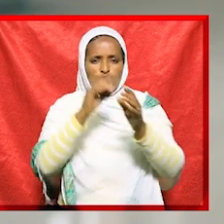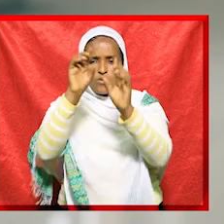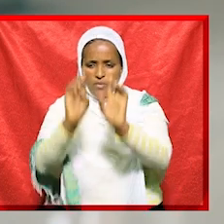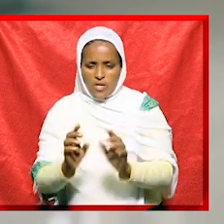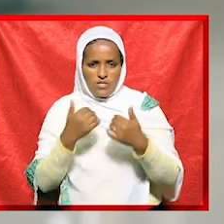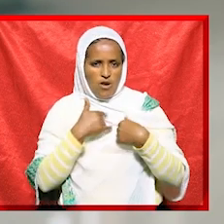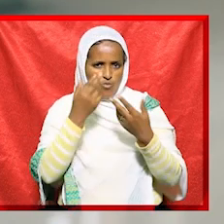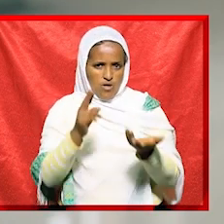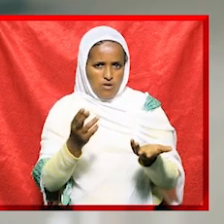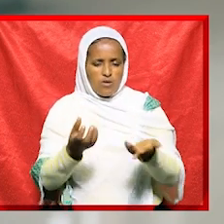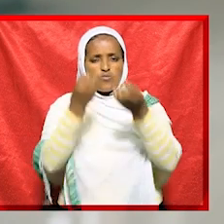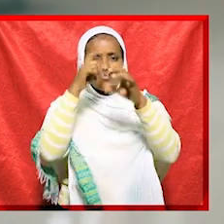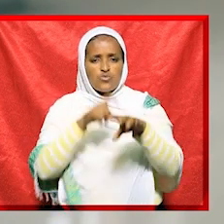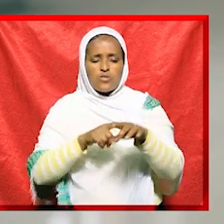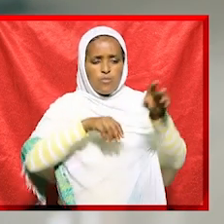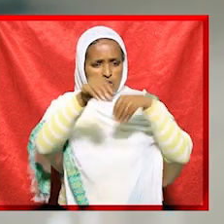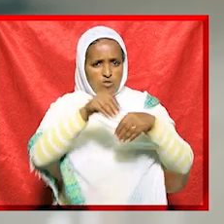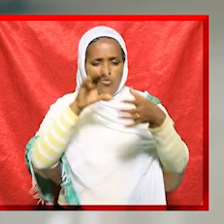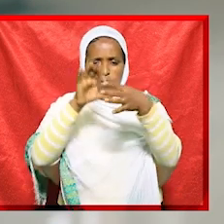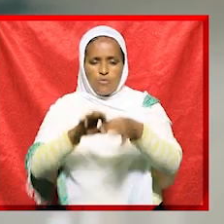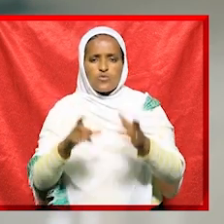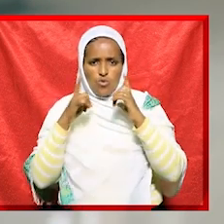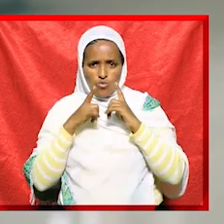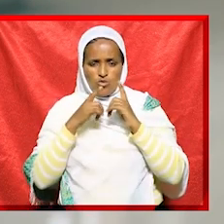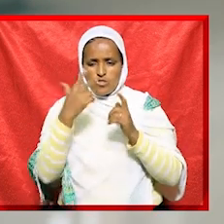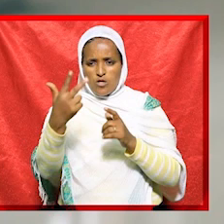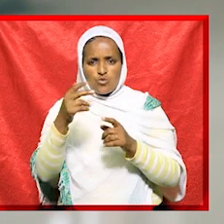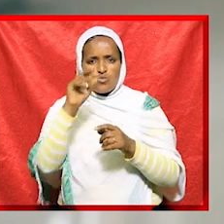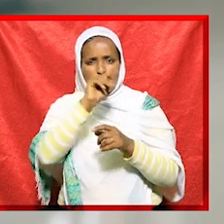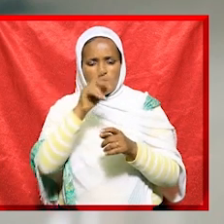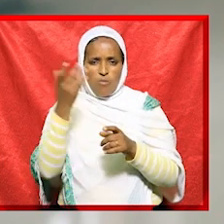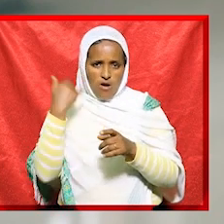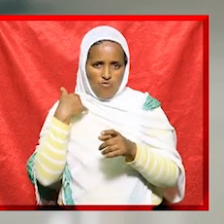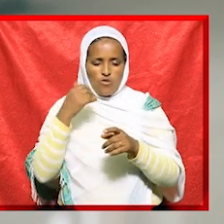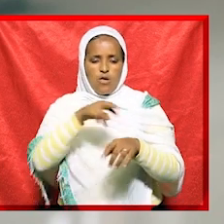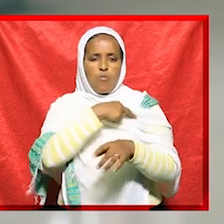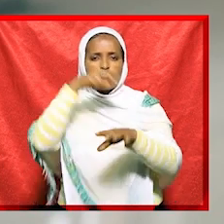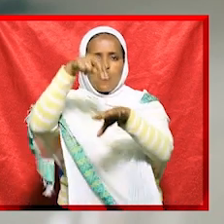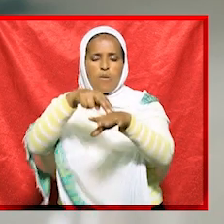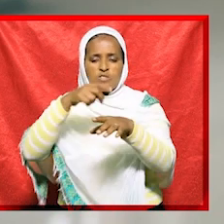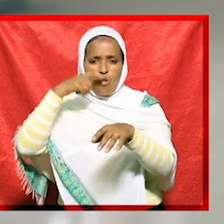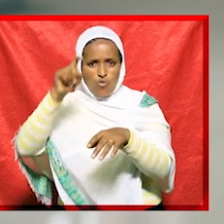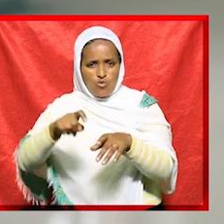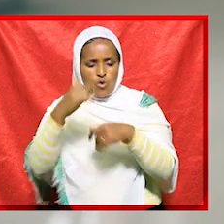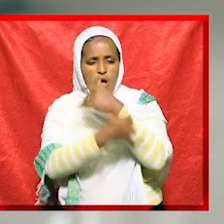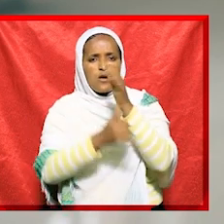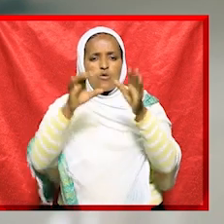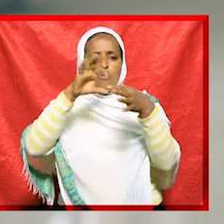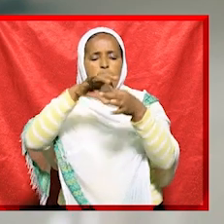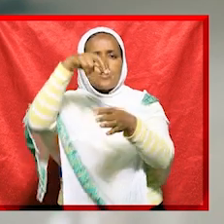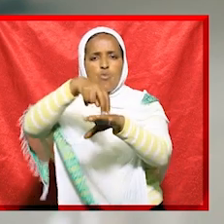እና ብዙ ጊዜ የሚንቀሳቀሱ ማህበራቶች ይኖራሉ። ሰለስቱ ምዕትም ባለፈው አወገዘ፣ የሃይማኖት ተቋማትም አወገዙ። ሀገራዊ የሆነ